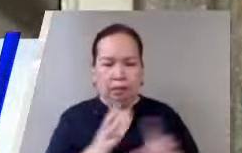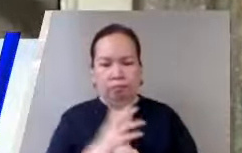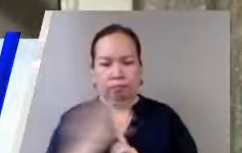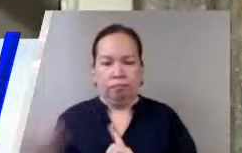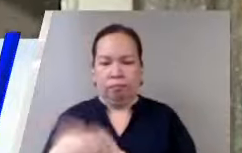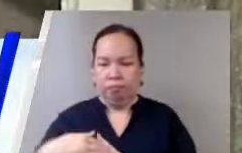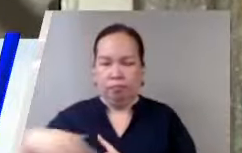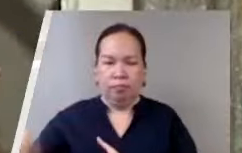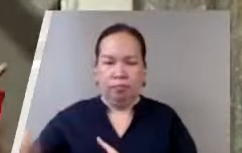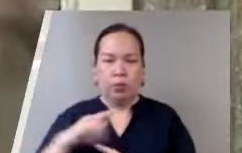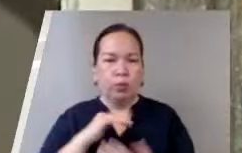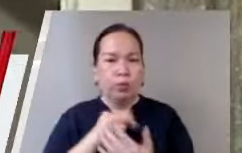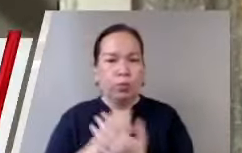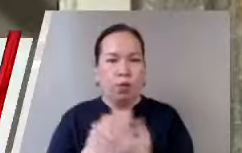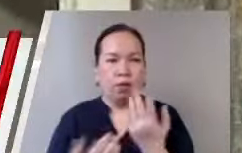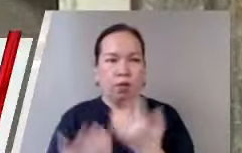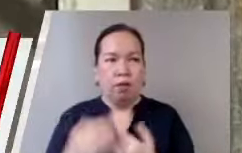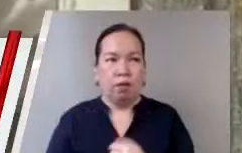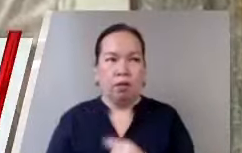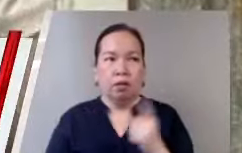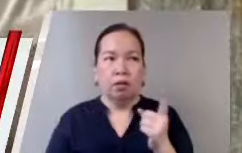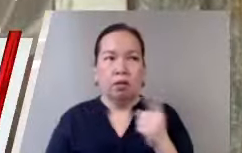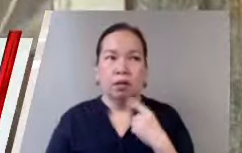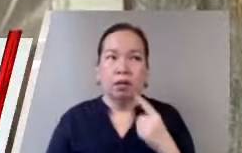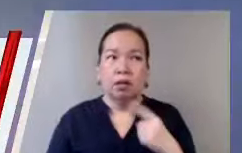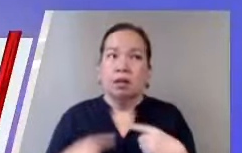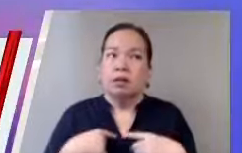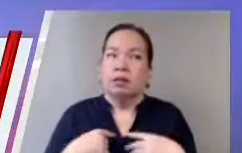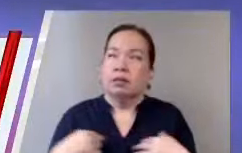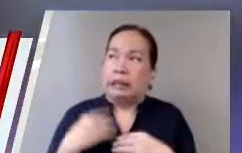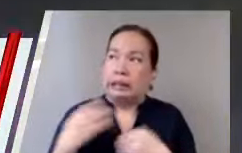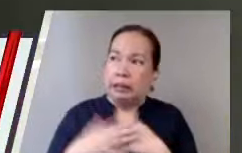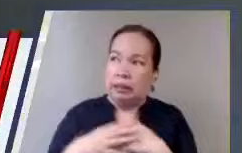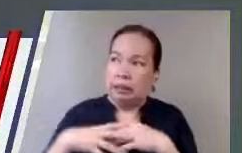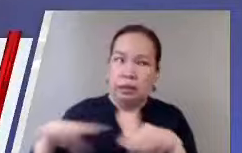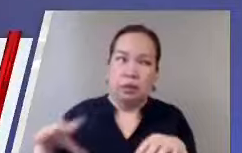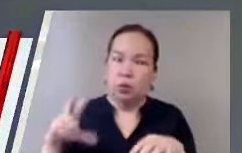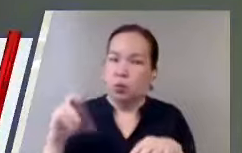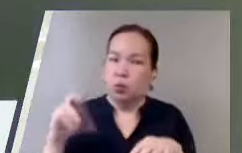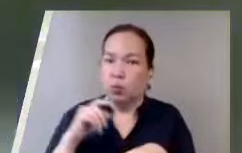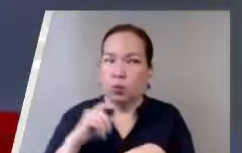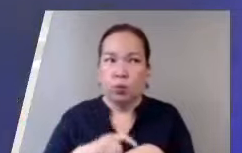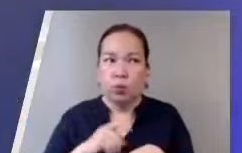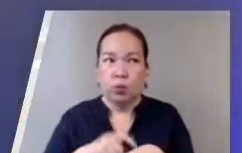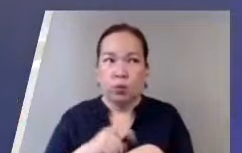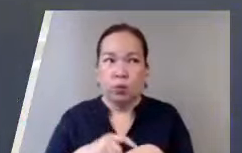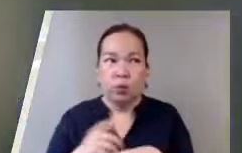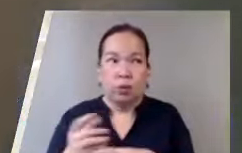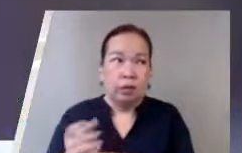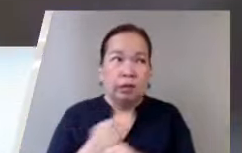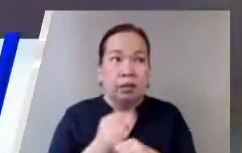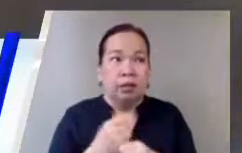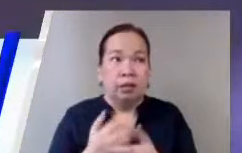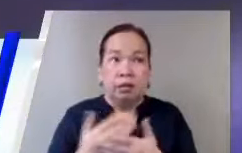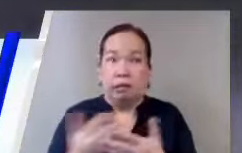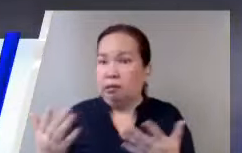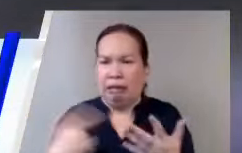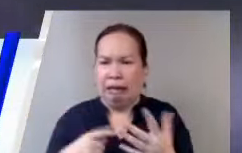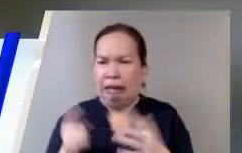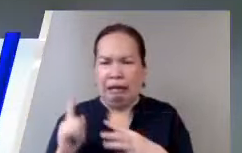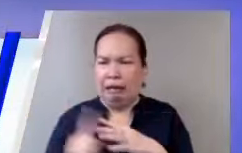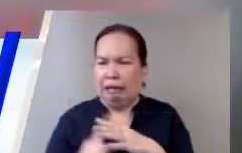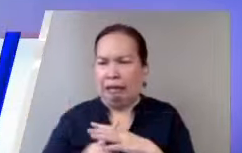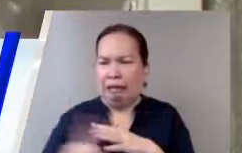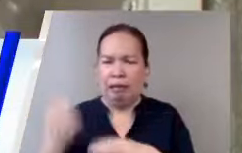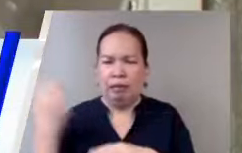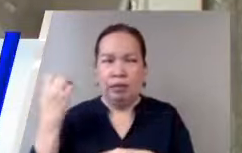Sobrang lapit niya. Wala na kaming time talaga para kung makasalba pa ng mga damit. Sawa ng Diyos